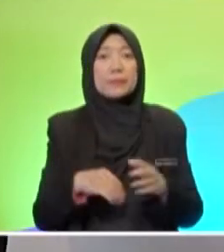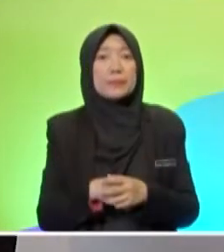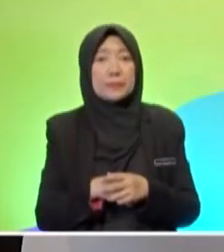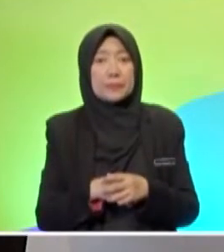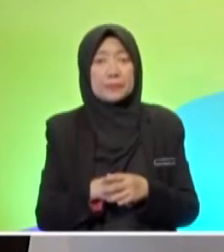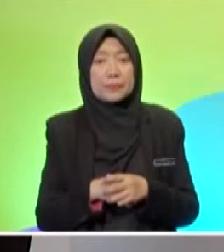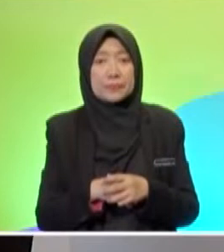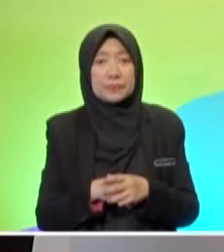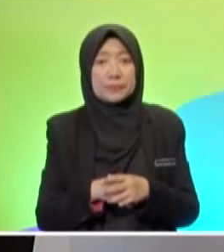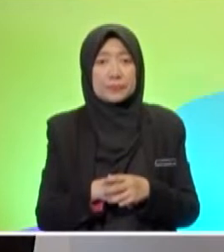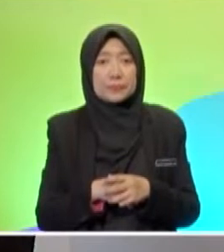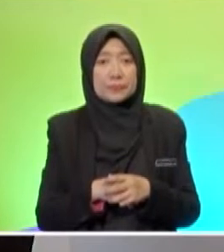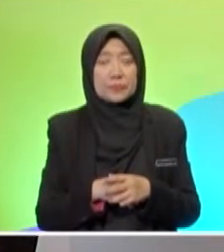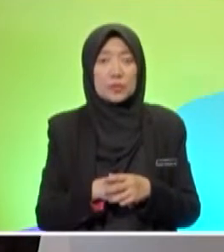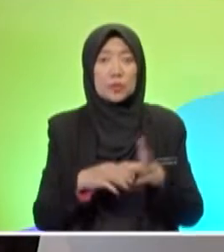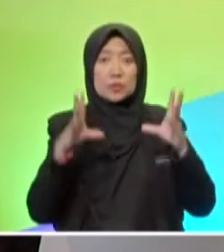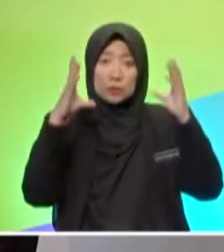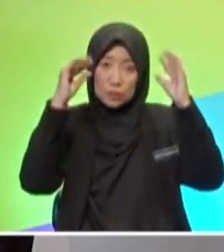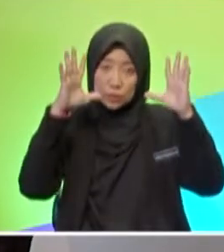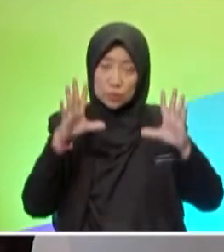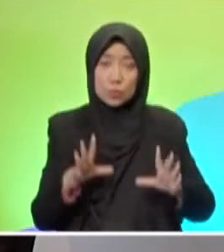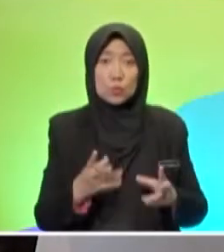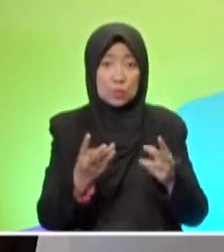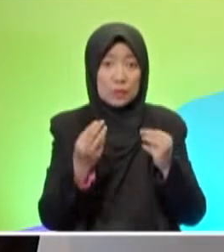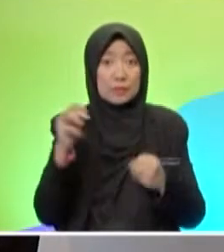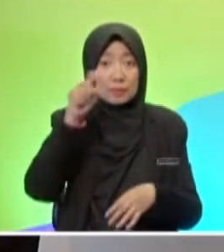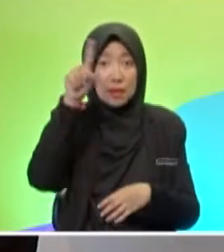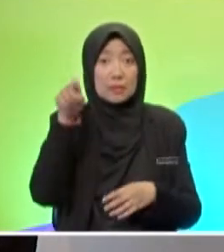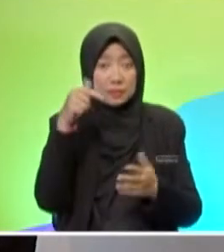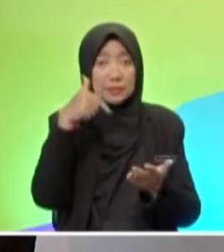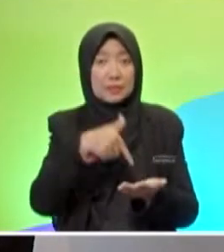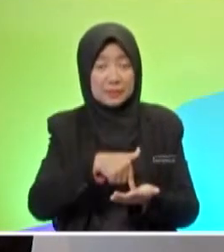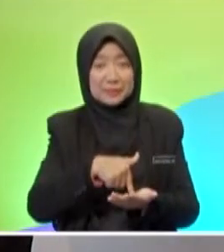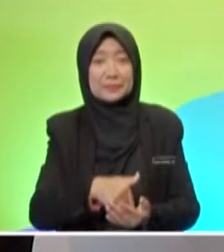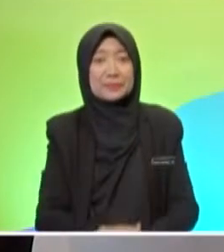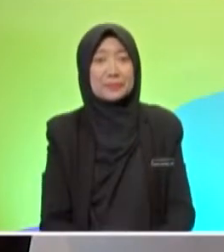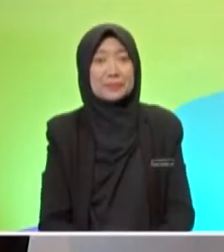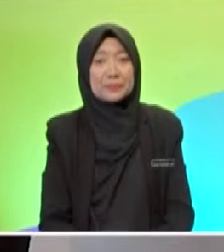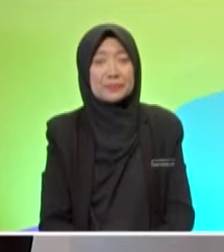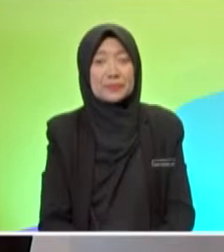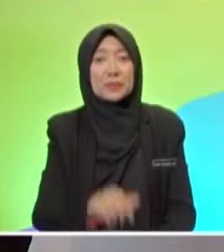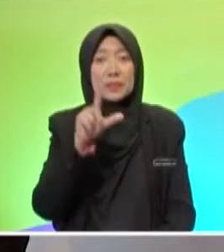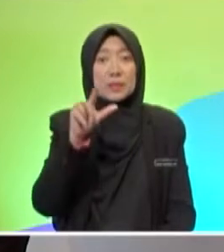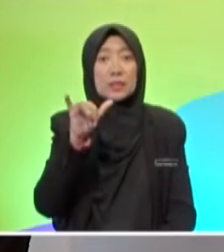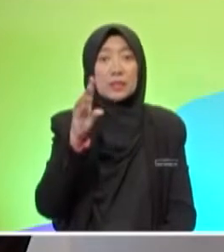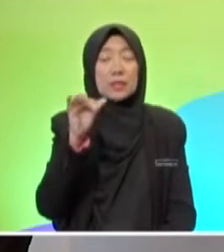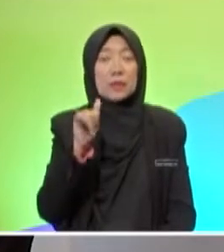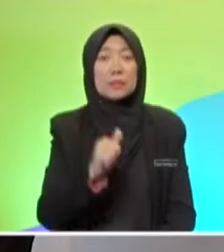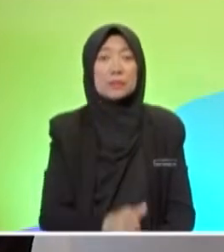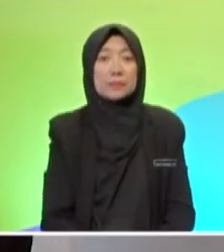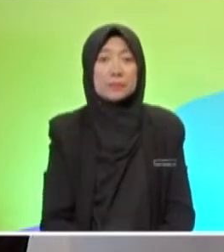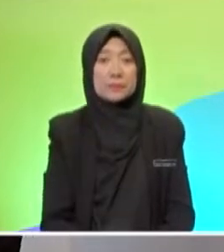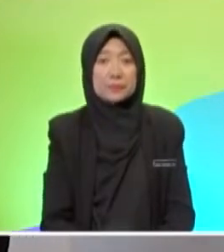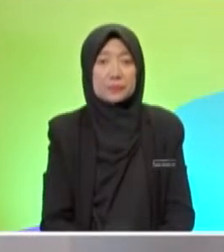ini Oke seterusnya segera tanyalah tadi Semoga aja udah kita tanya kepada Lidya Ayuni Lidya